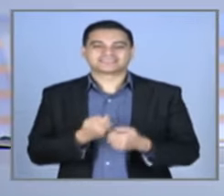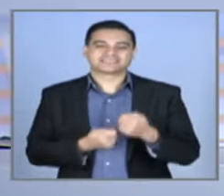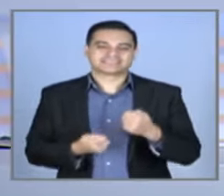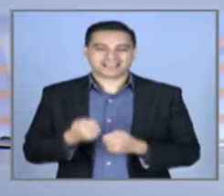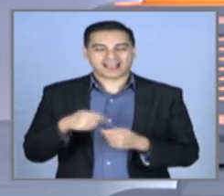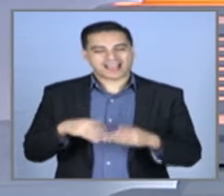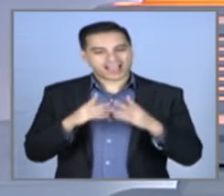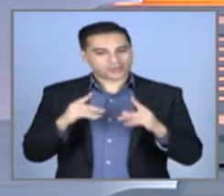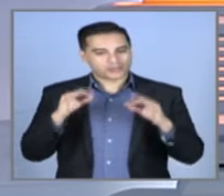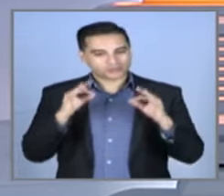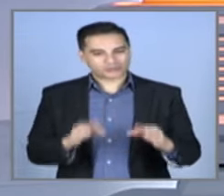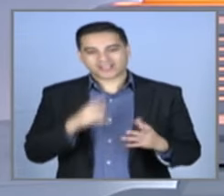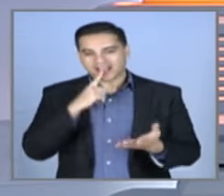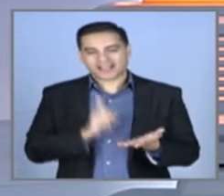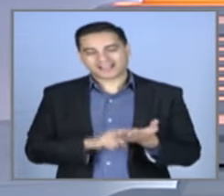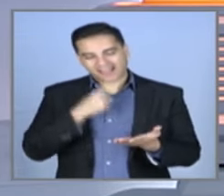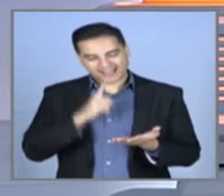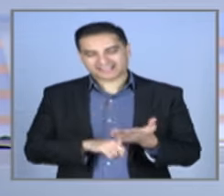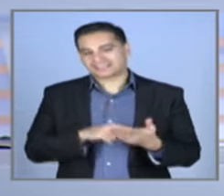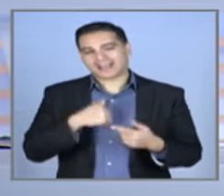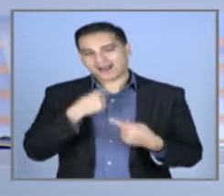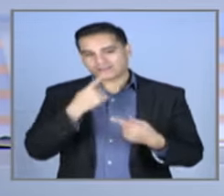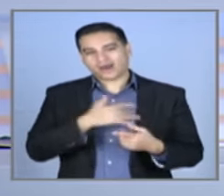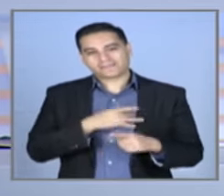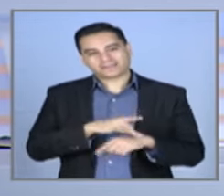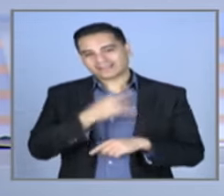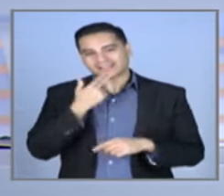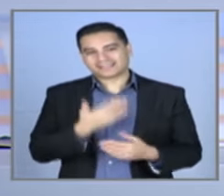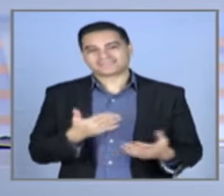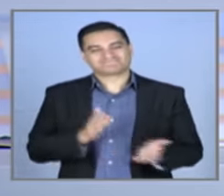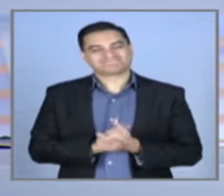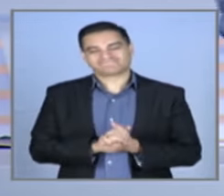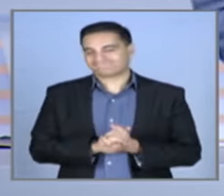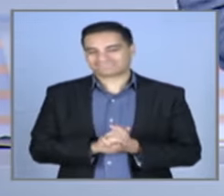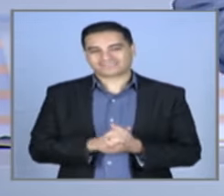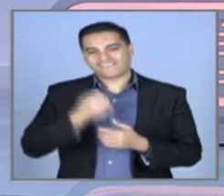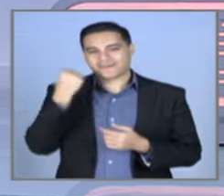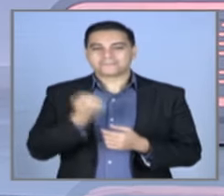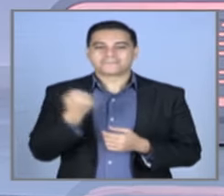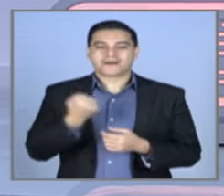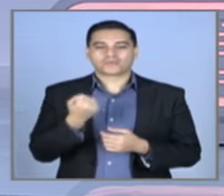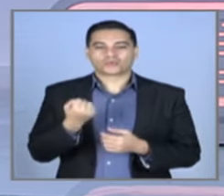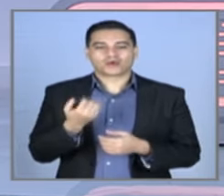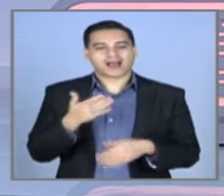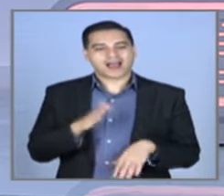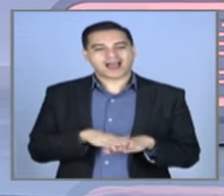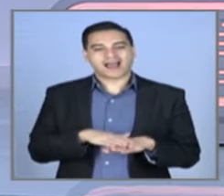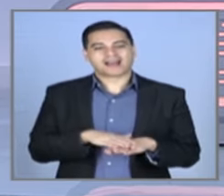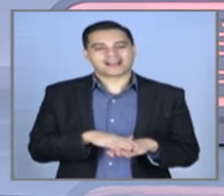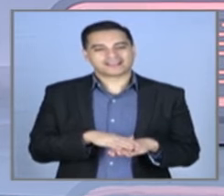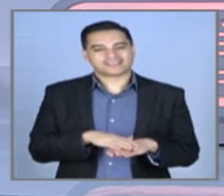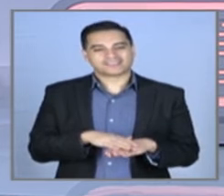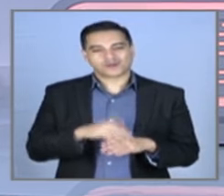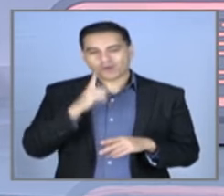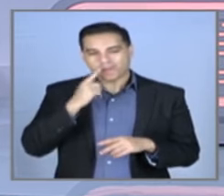أنا افتقدكم فعلا فعلا، هارد لك، أنا بقولها من قلبي. طبعا مبروك لنور، ألف مبروك. مامتك